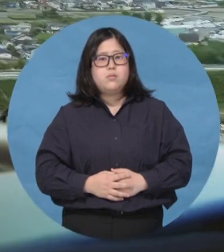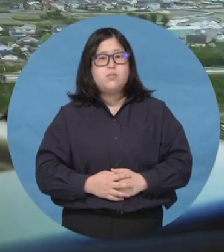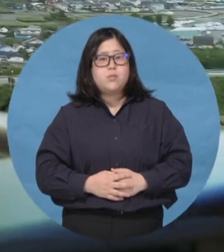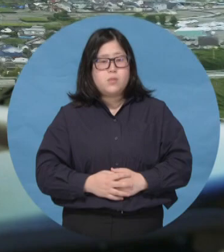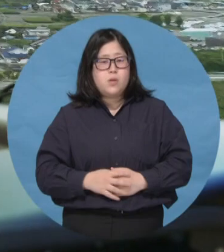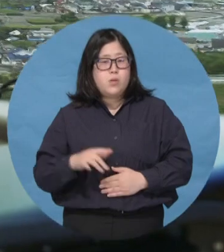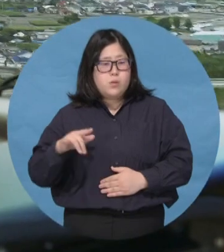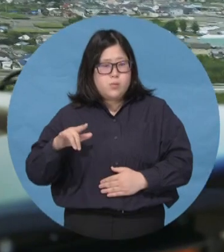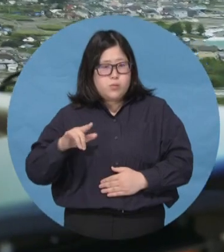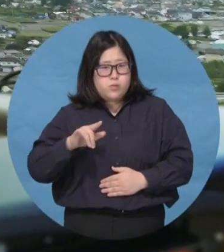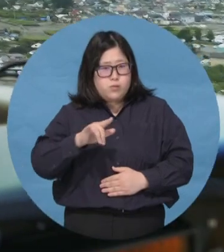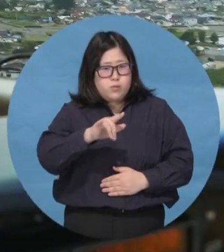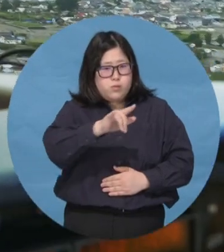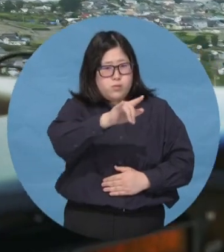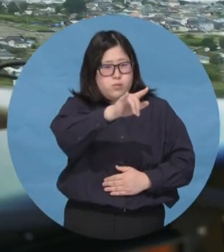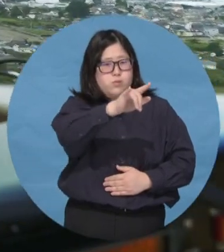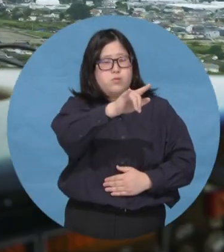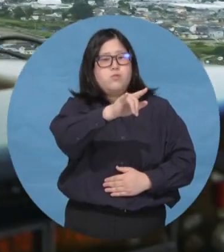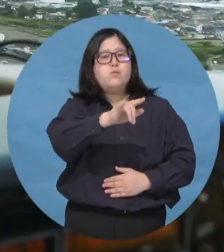憧れの大空へ。